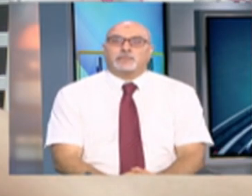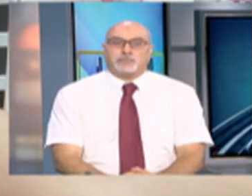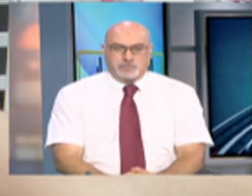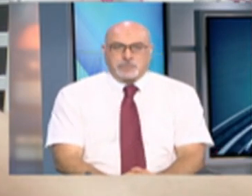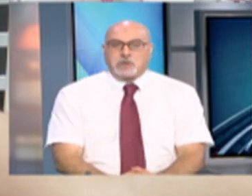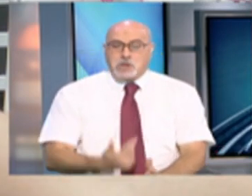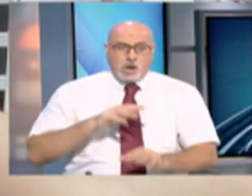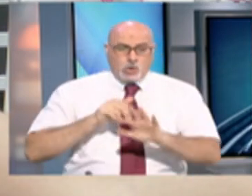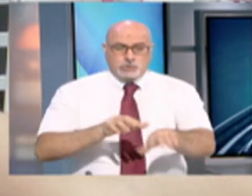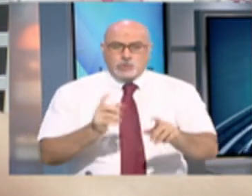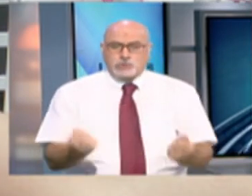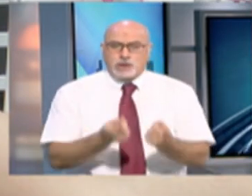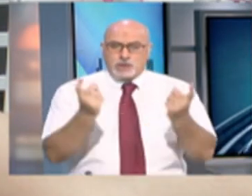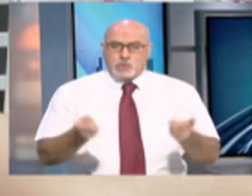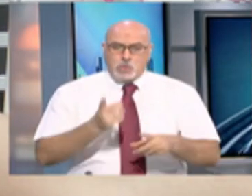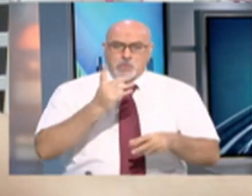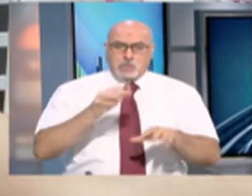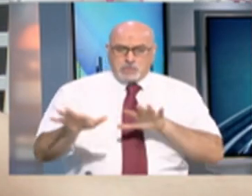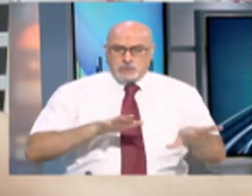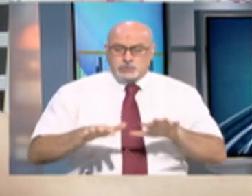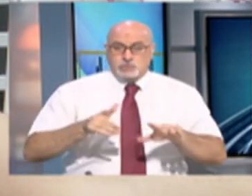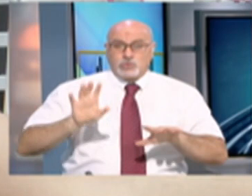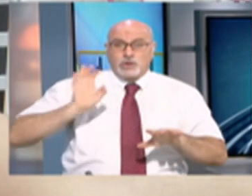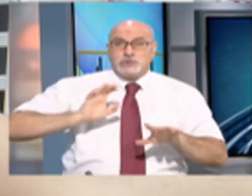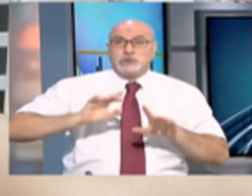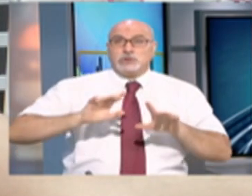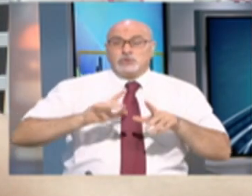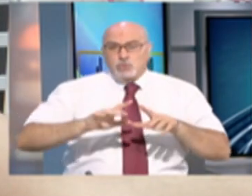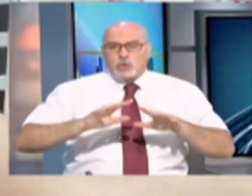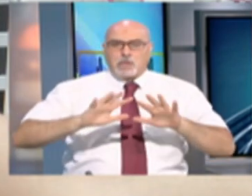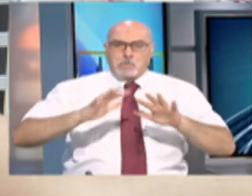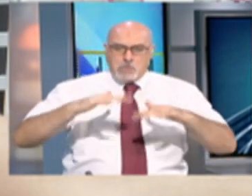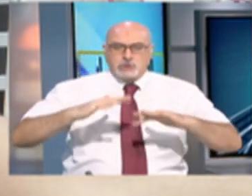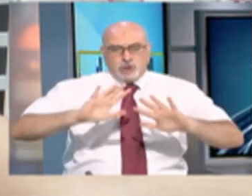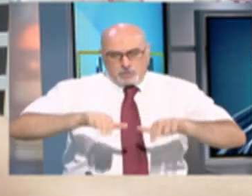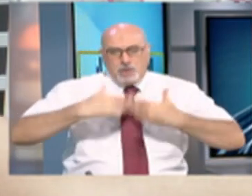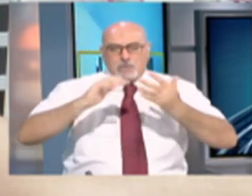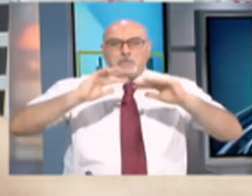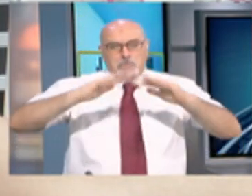نواصل التحضيرات في ظروف جيدة وسنحاول تسيير مباراة بمباراة.